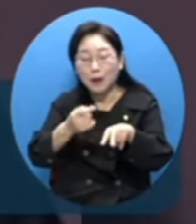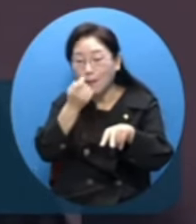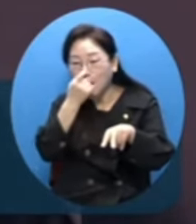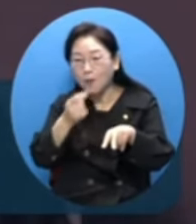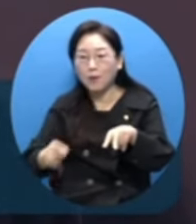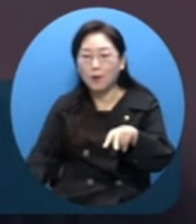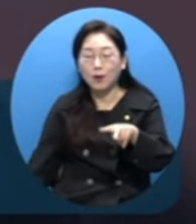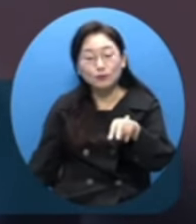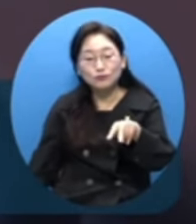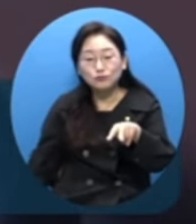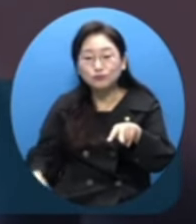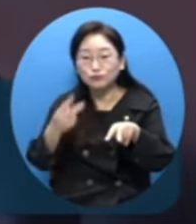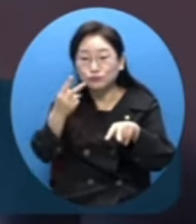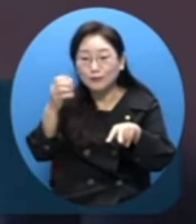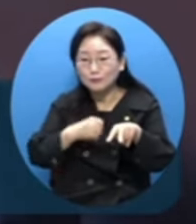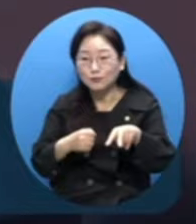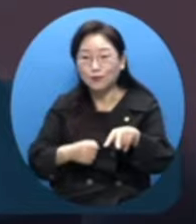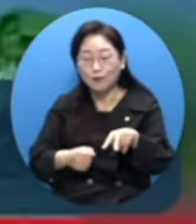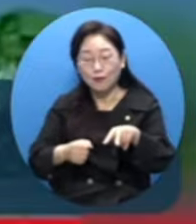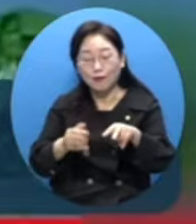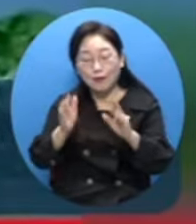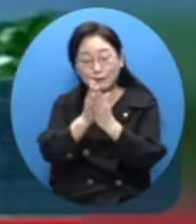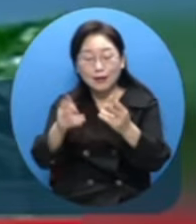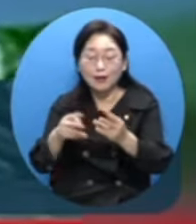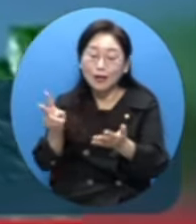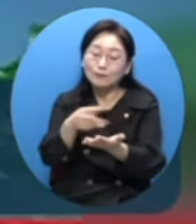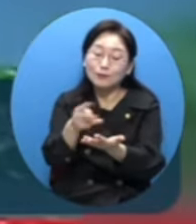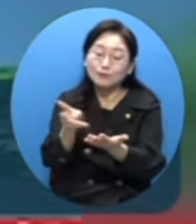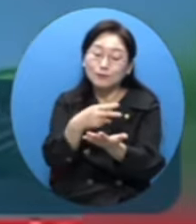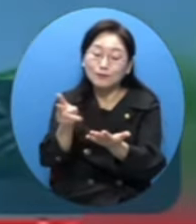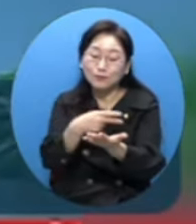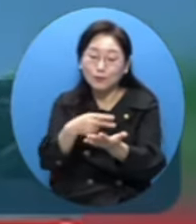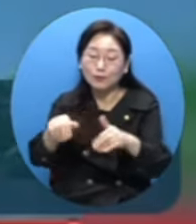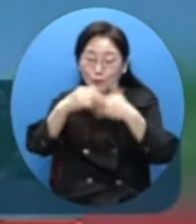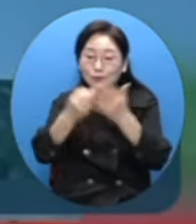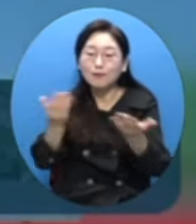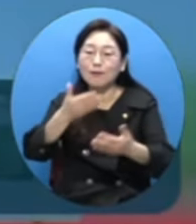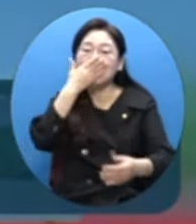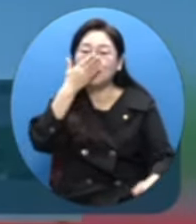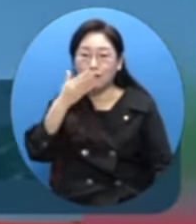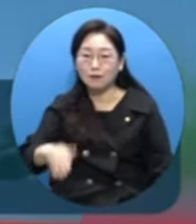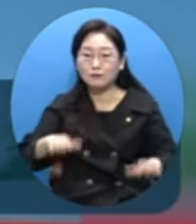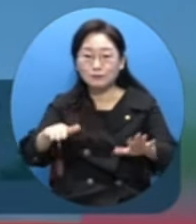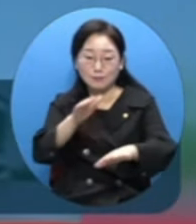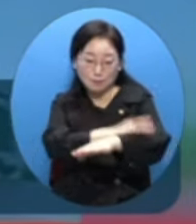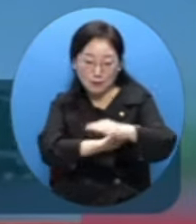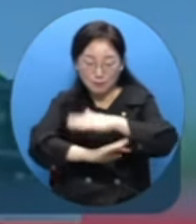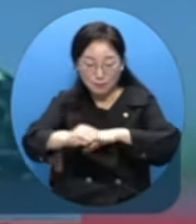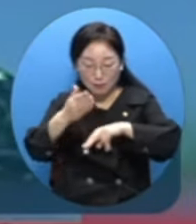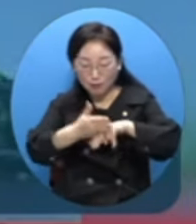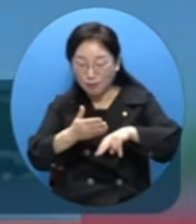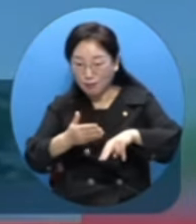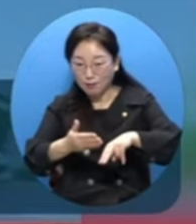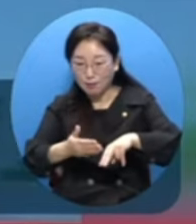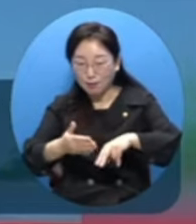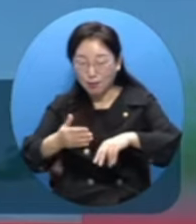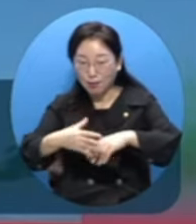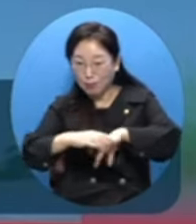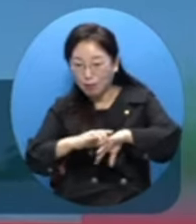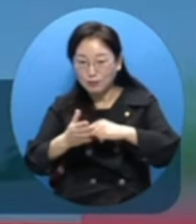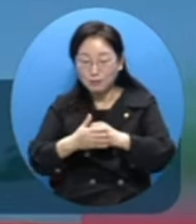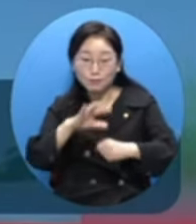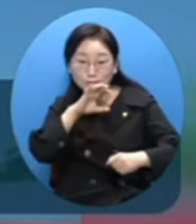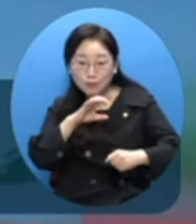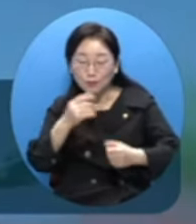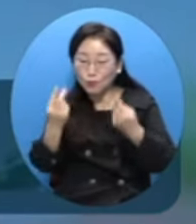발가락이 둘인데 그 발가락을 가지고 책도 넘기고 그것으로 모든 일을 다 합니다. 이제 팔다리가 없다고 불평하기보다는 제가 가진 두